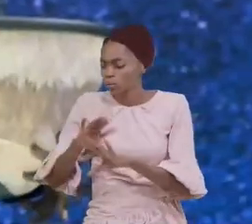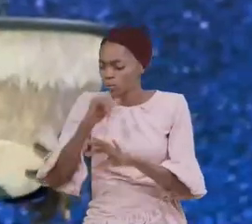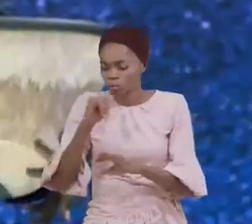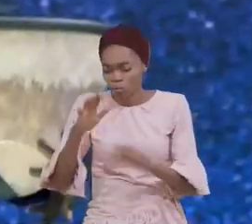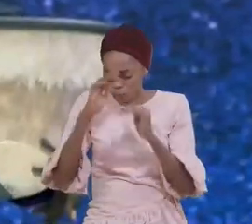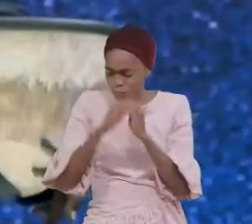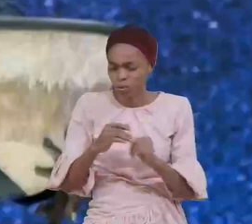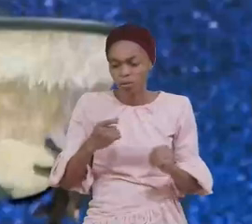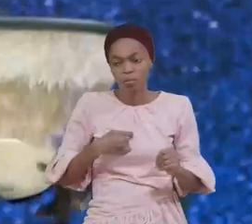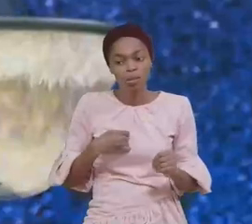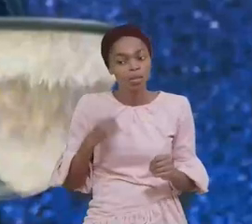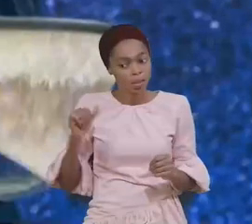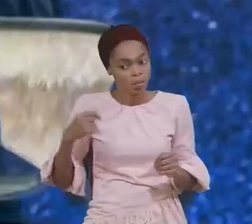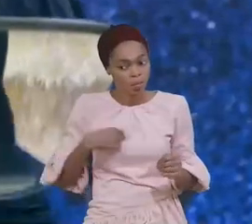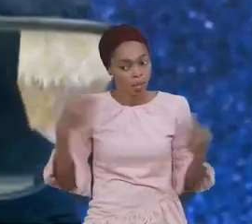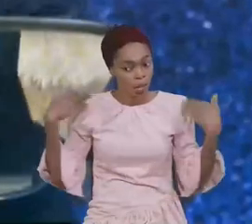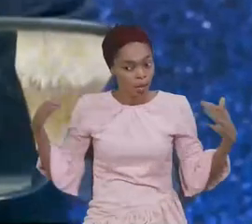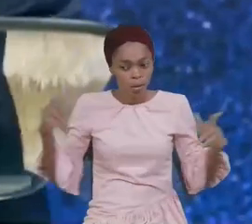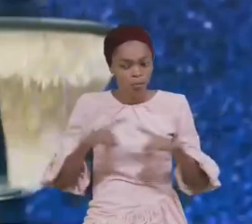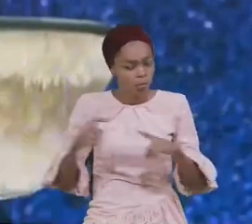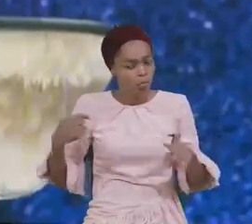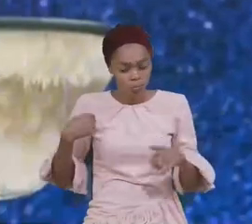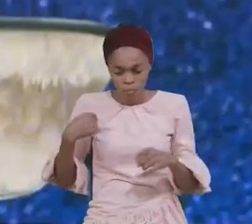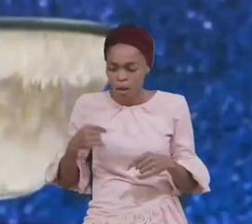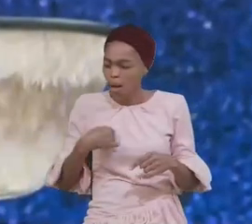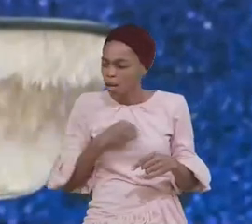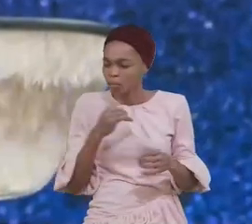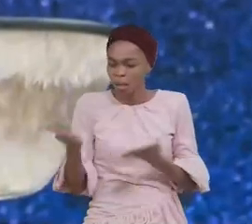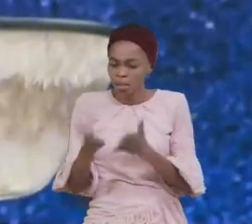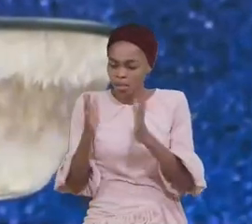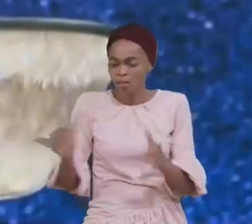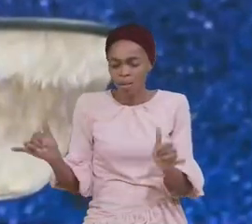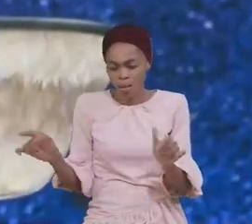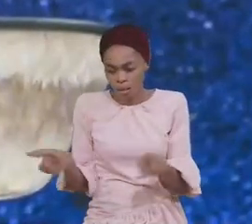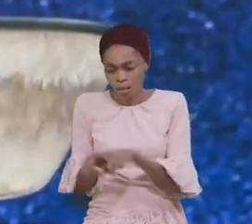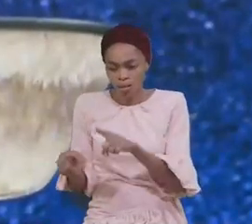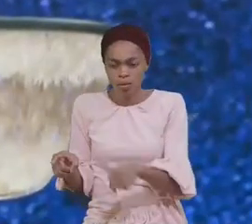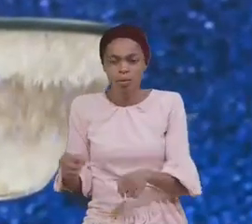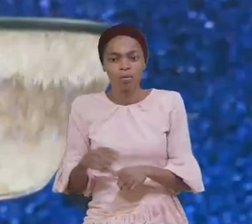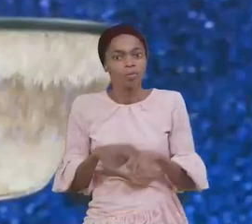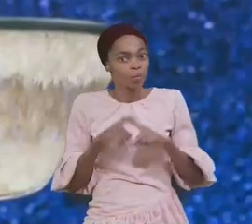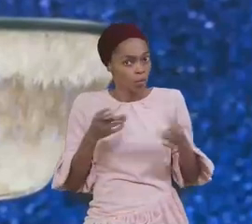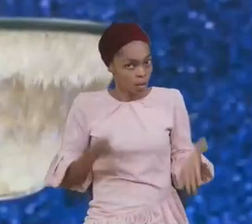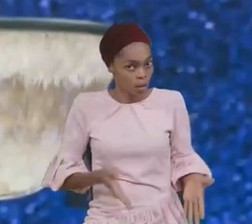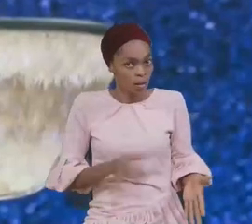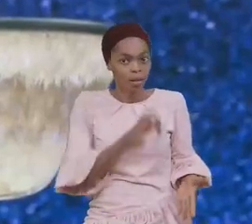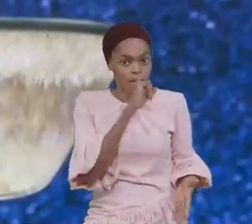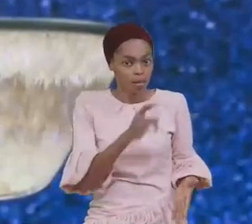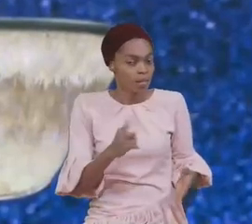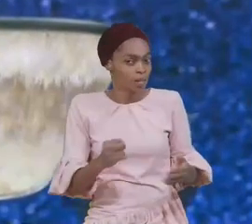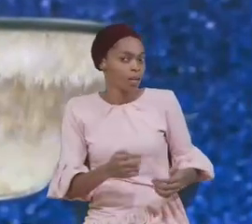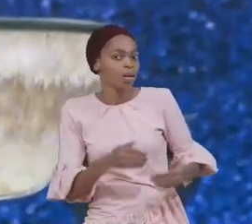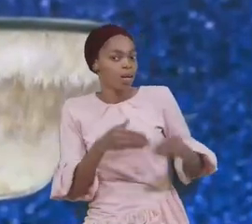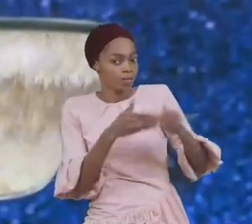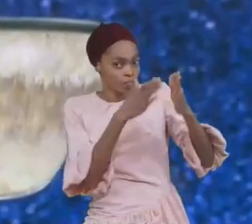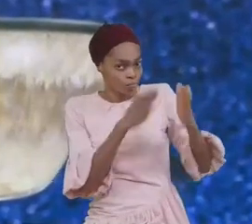un ange, un serviteur de Dieu, comme toi, que le chef ici, le chef de l'armée du Seigneur ici, n'a